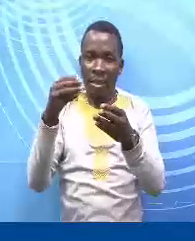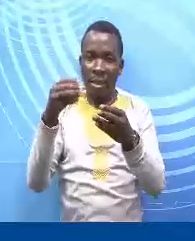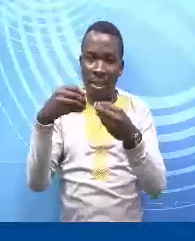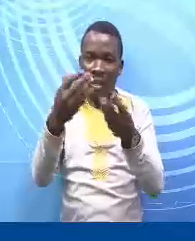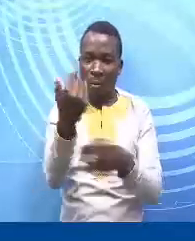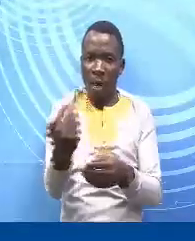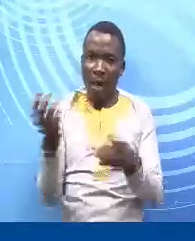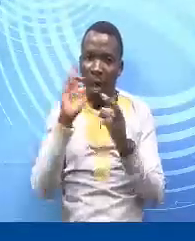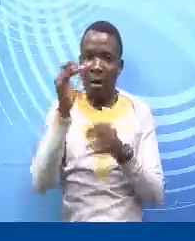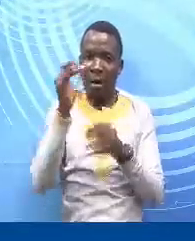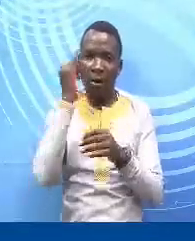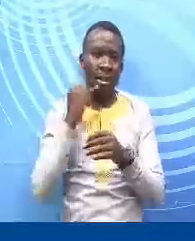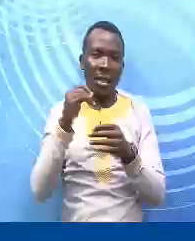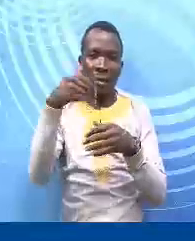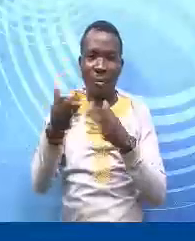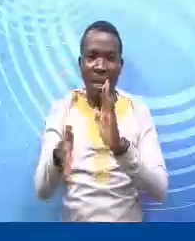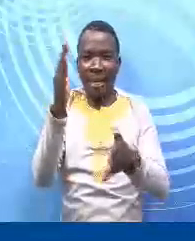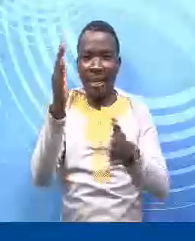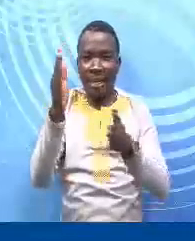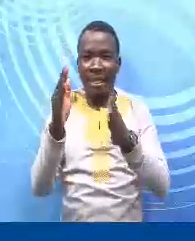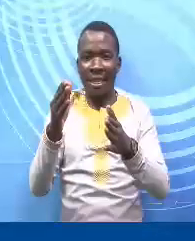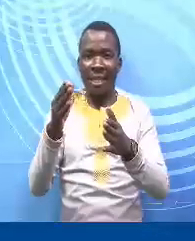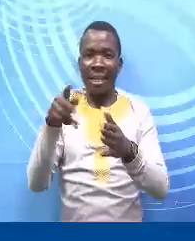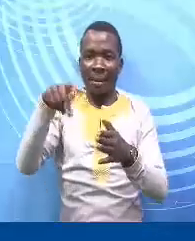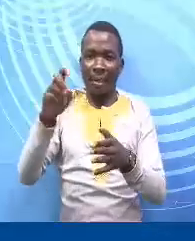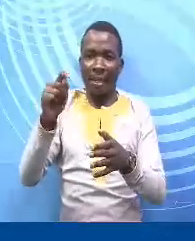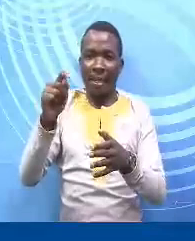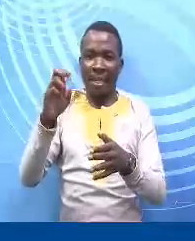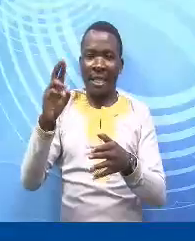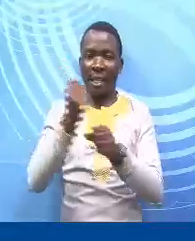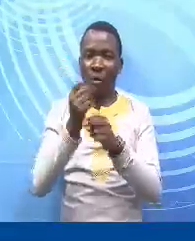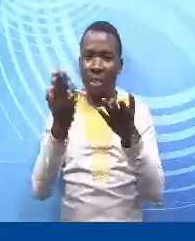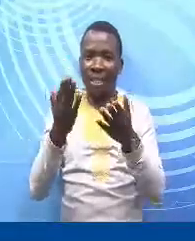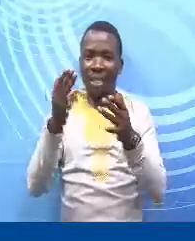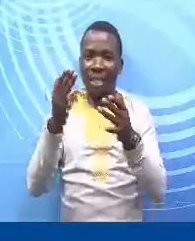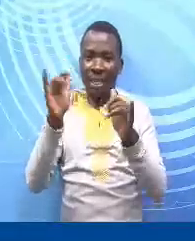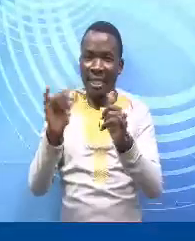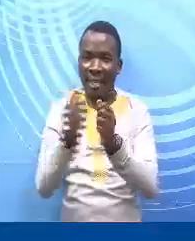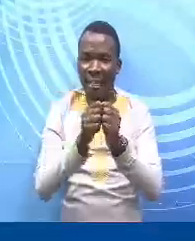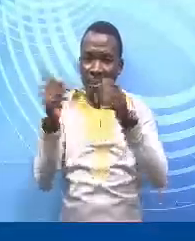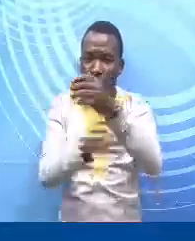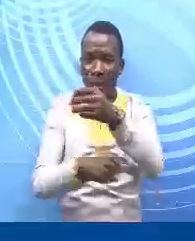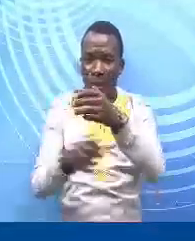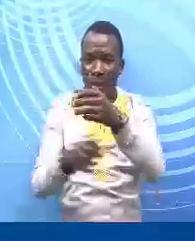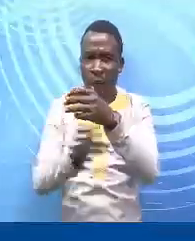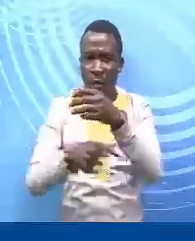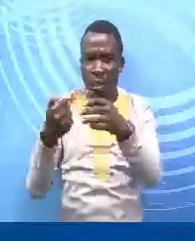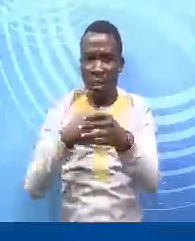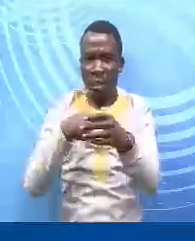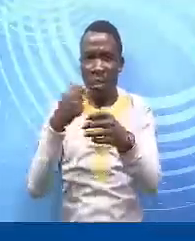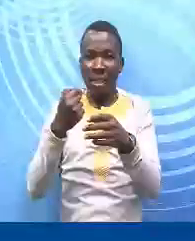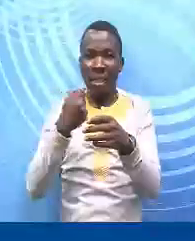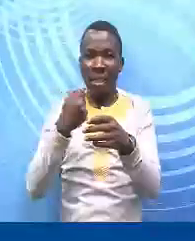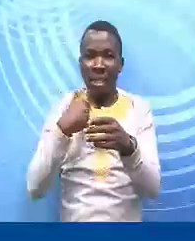ko bikaze ahita yirukanka icyo cyakoze yari asigaranye asigara amundagura nanjye nshakisha uburyo